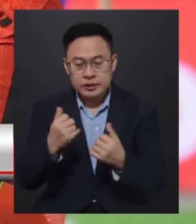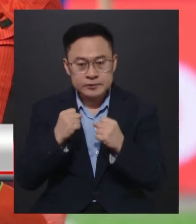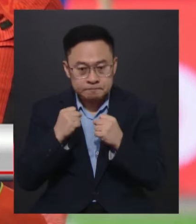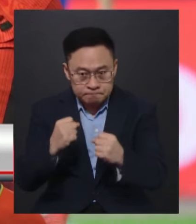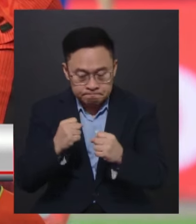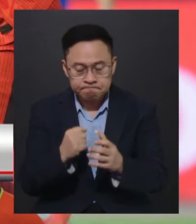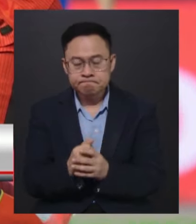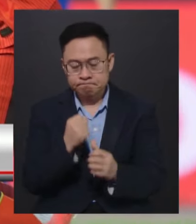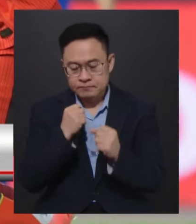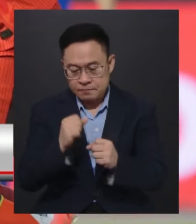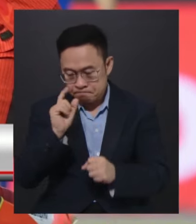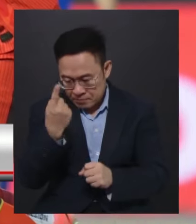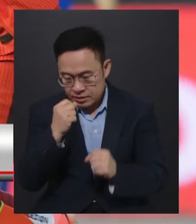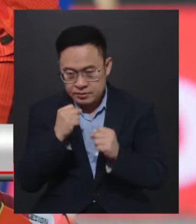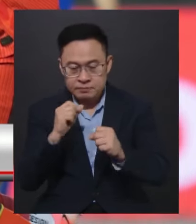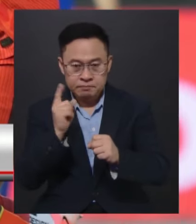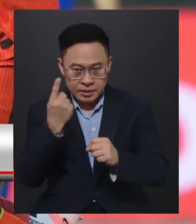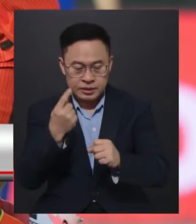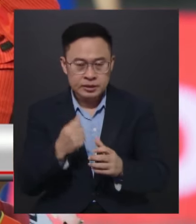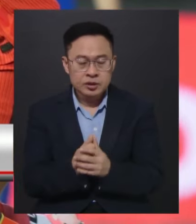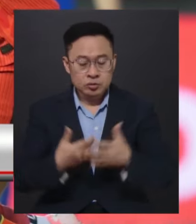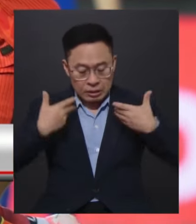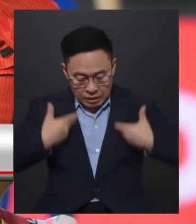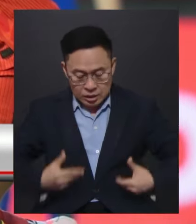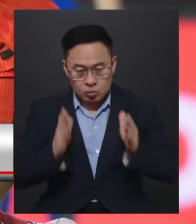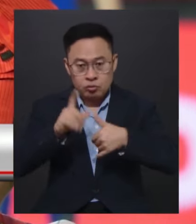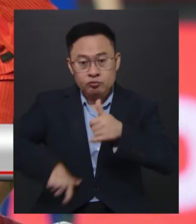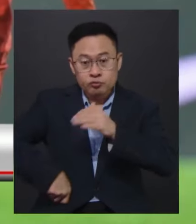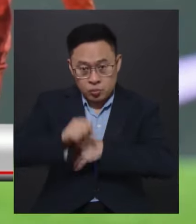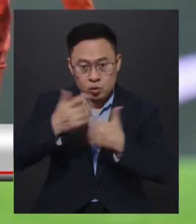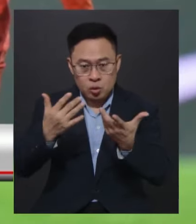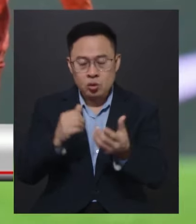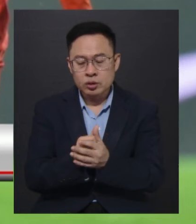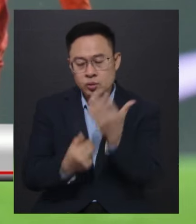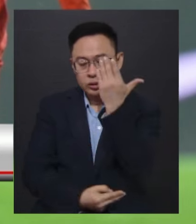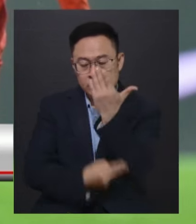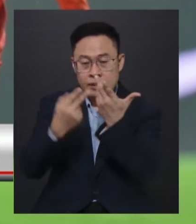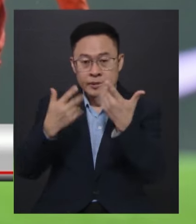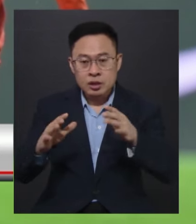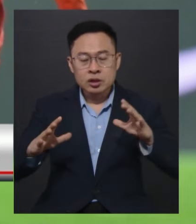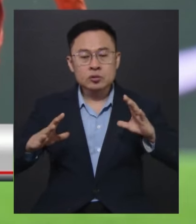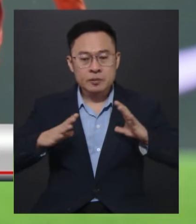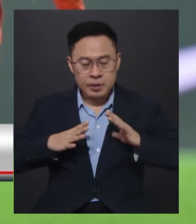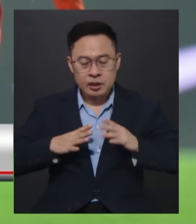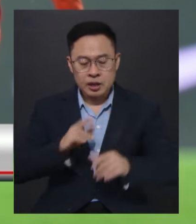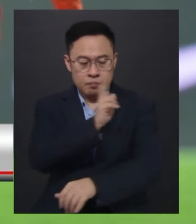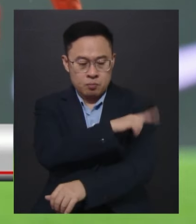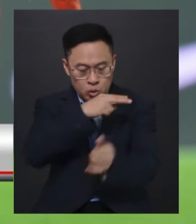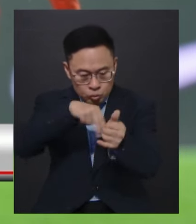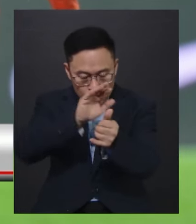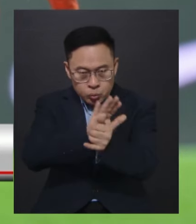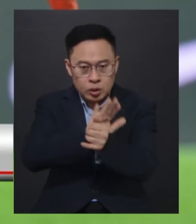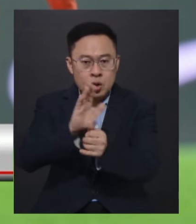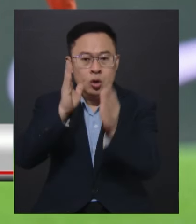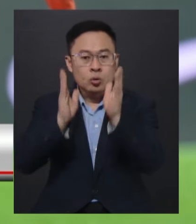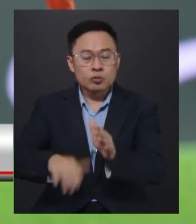เป้าหมายที่เราตั้งไว้สำหรับสภาพร่างกายก็หลังกลับถึงโรงแรมต้องให้ทางทีมแพทย์ตรวจเช็คร่าง